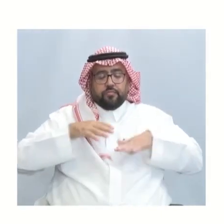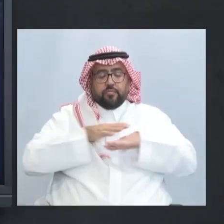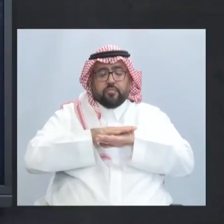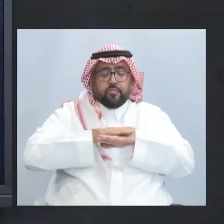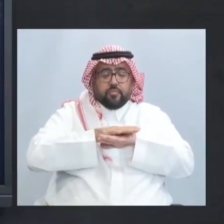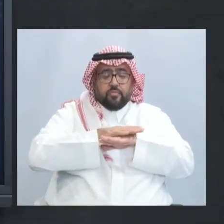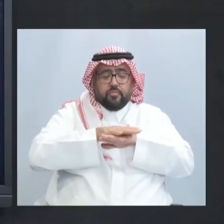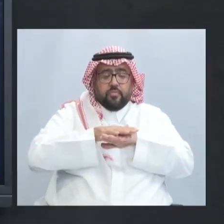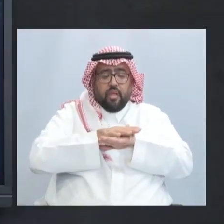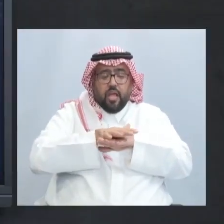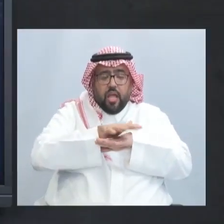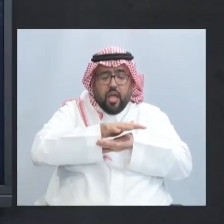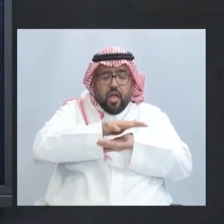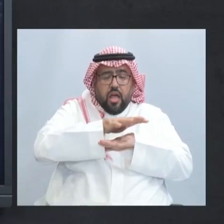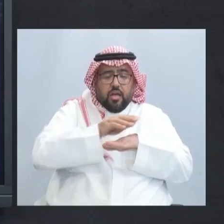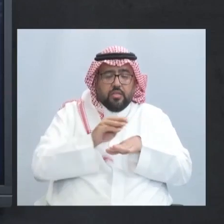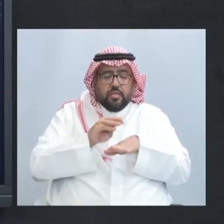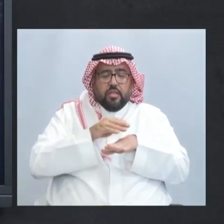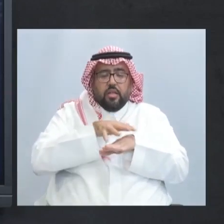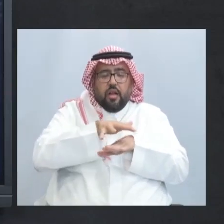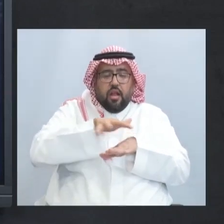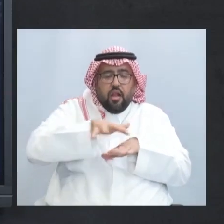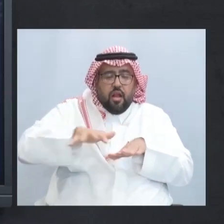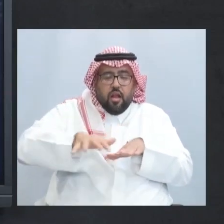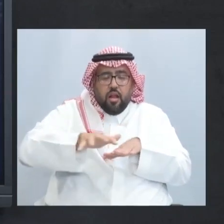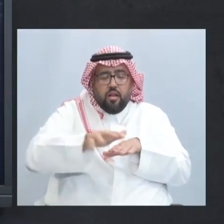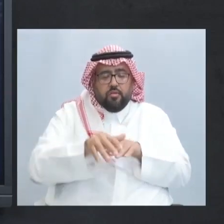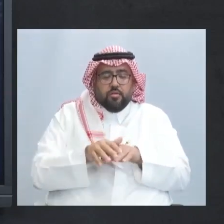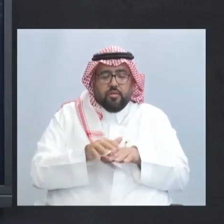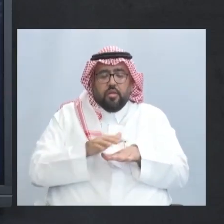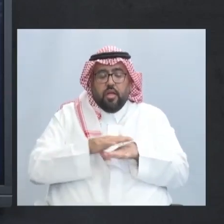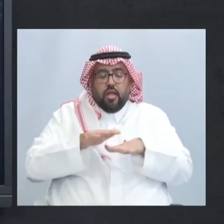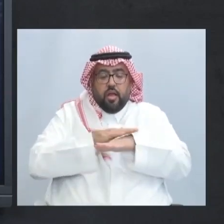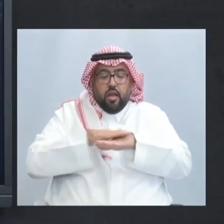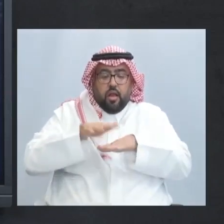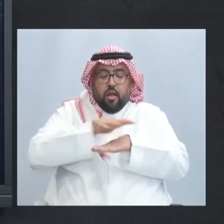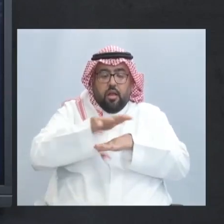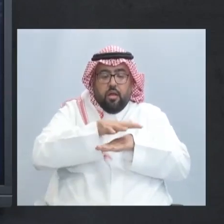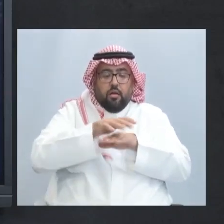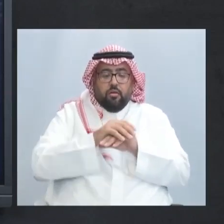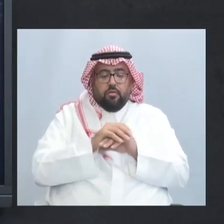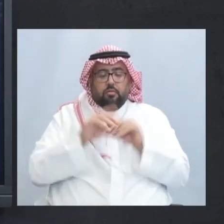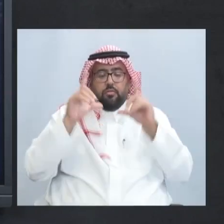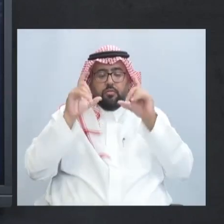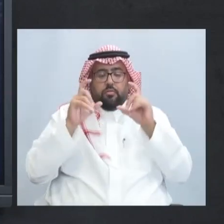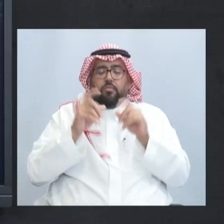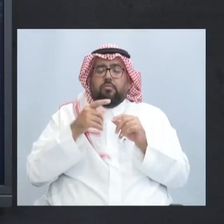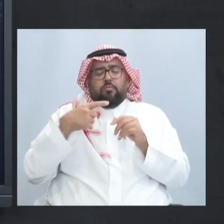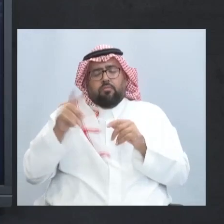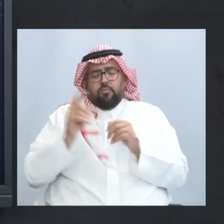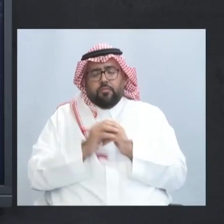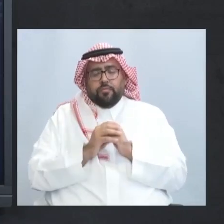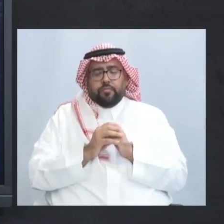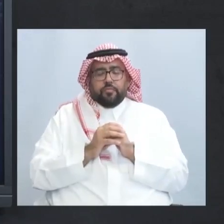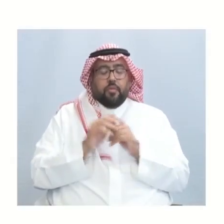هذه زواحف تكييفات مكنتها من العيش على اليابسه بصو وه صحيحه في